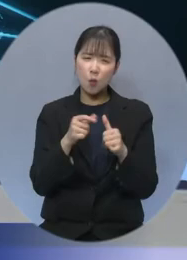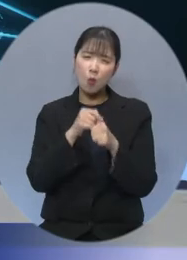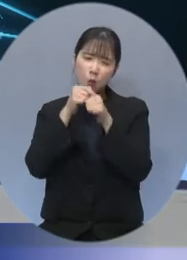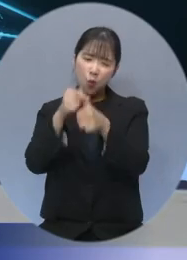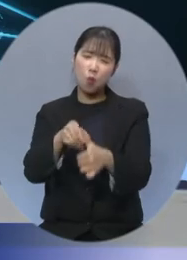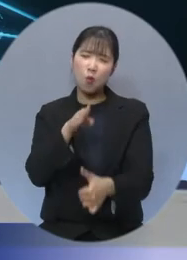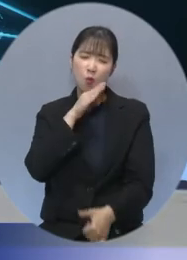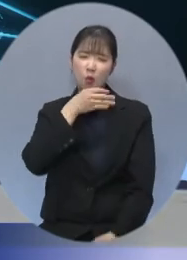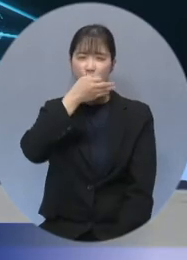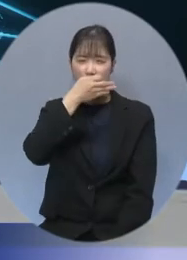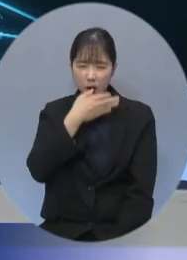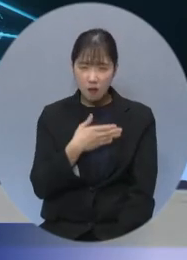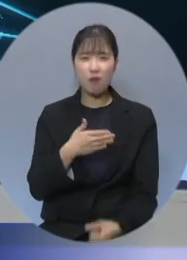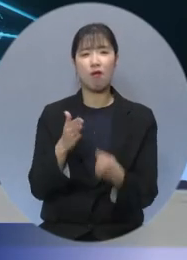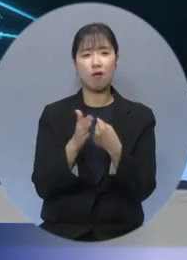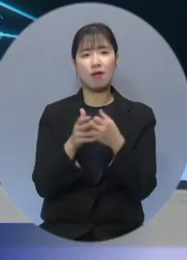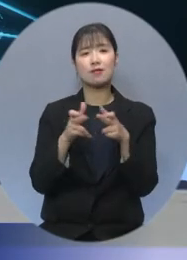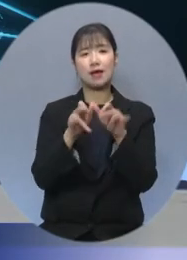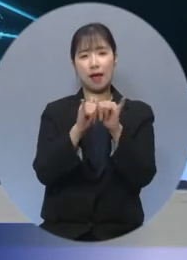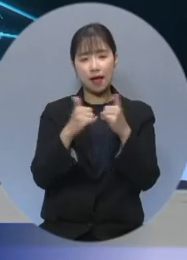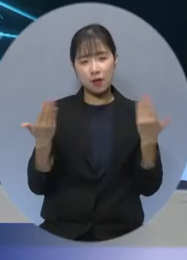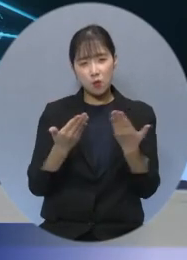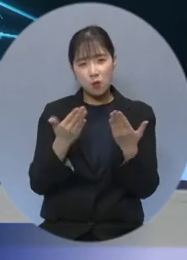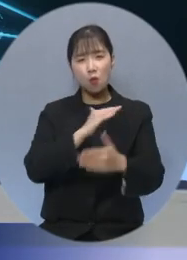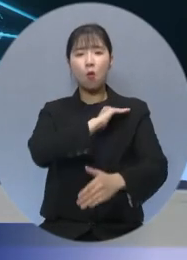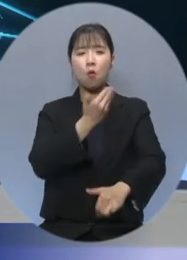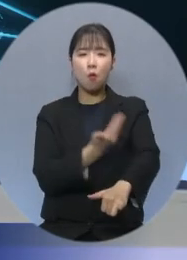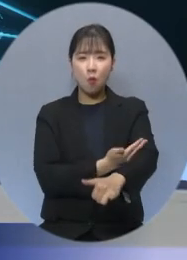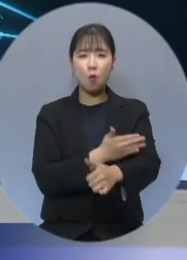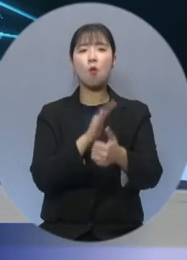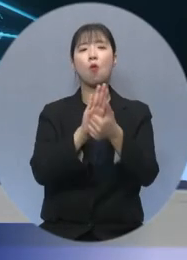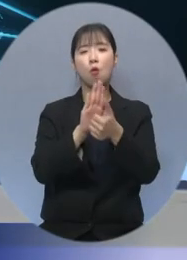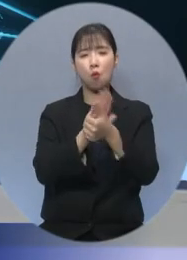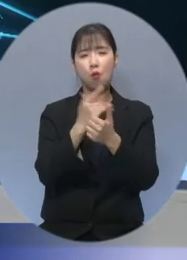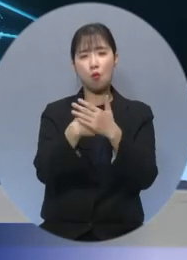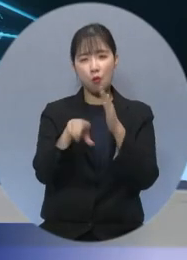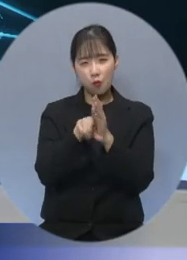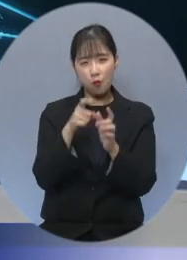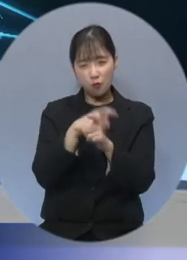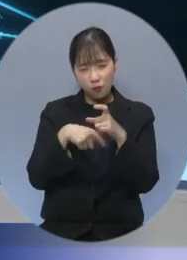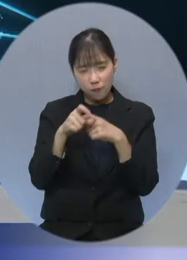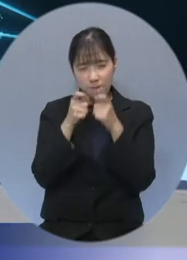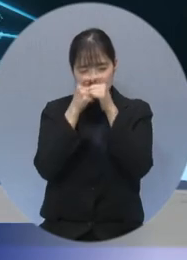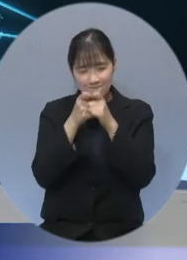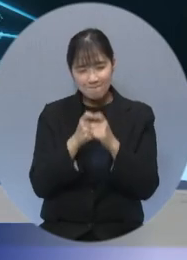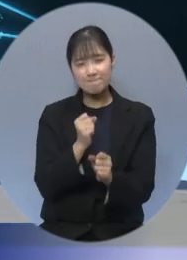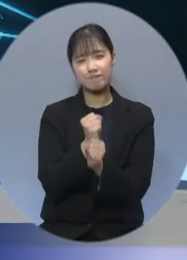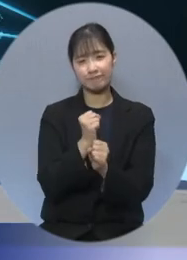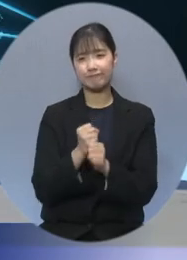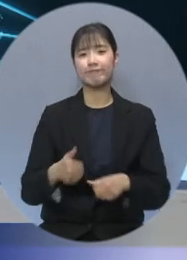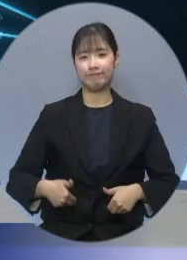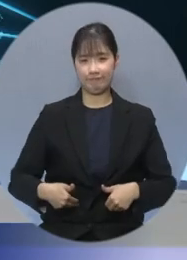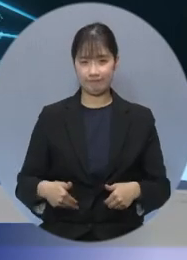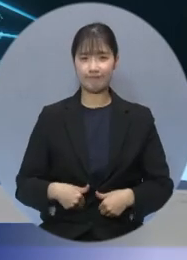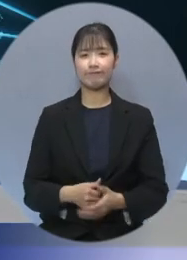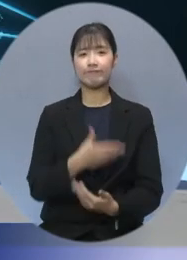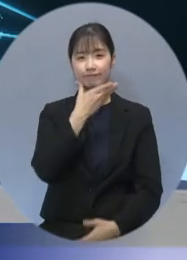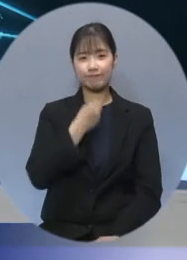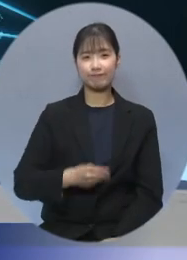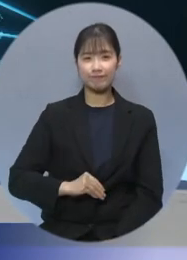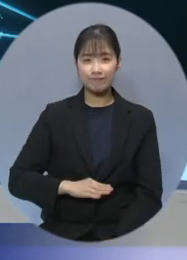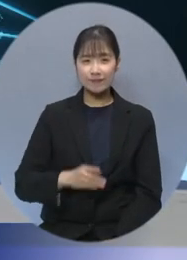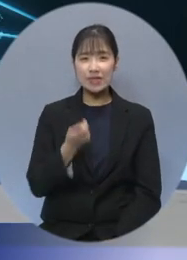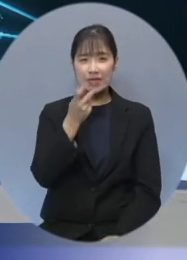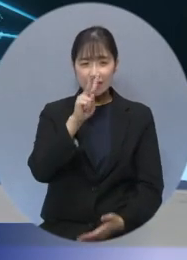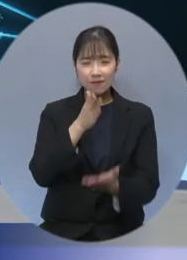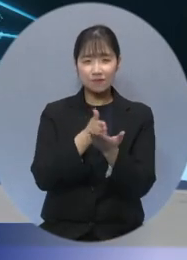우려되는 만큼 장애인의 노동권 보장을 위한 보다 촘촘한 대학 마련이 필요해 보입니다 이상 복지 탭이 뉴스를